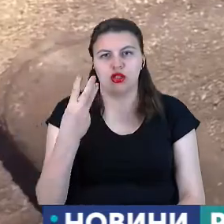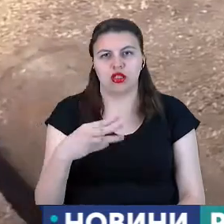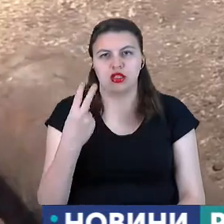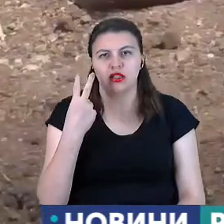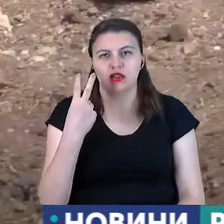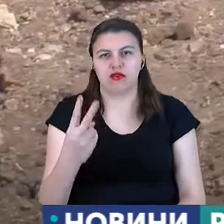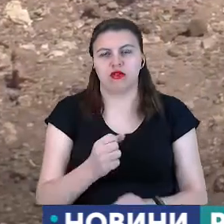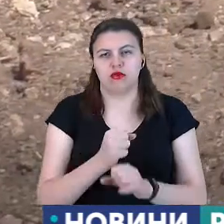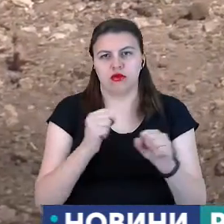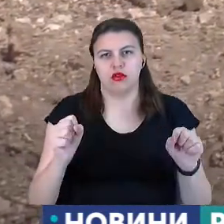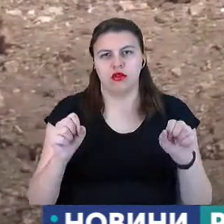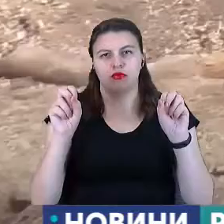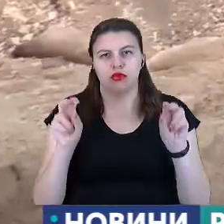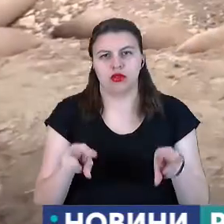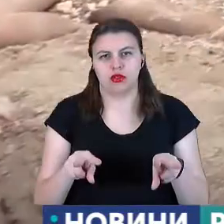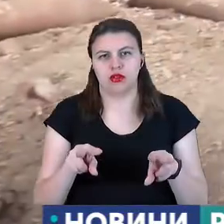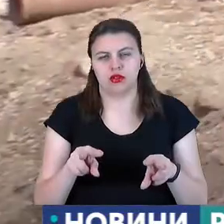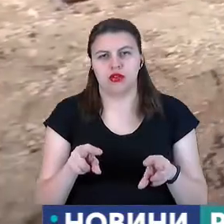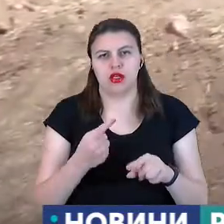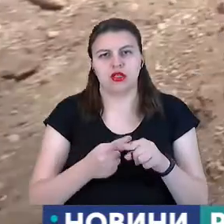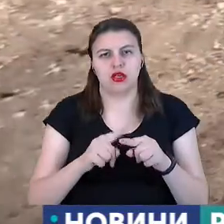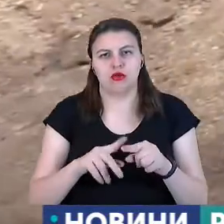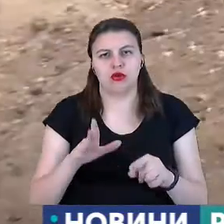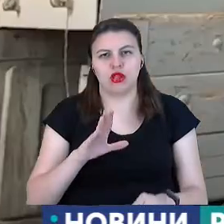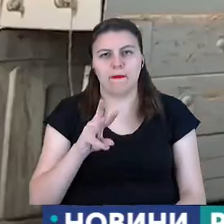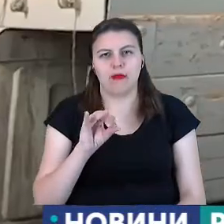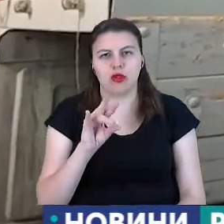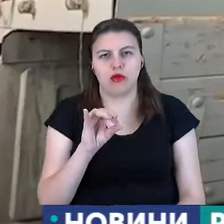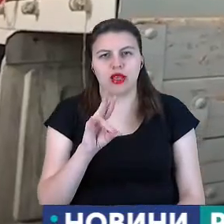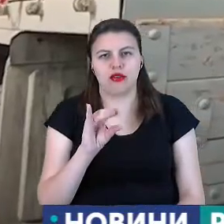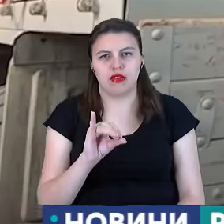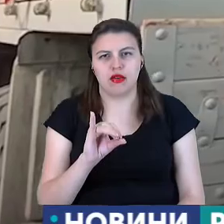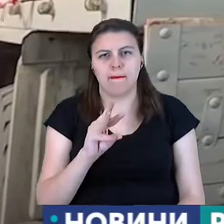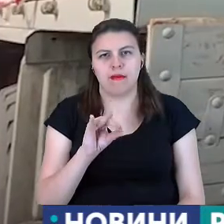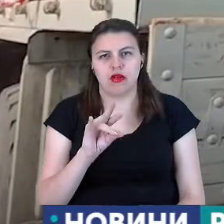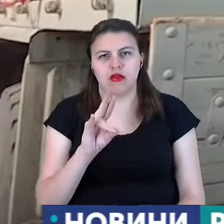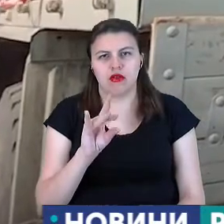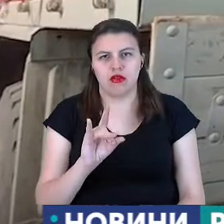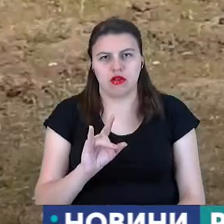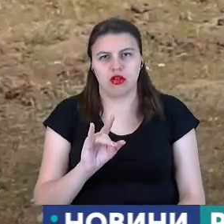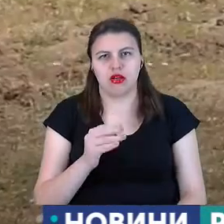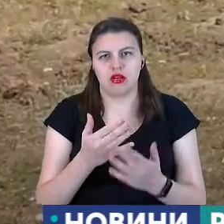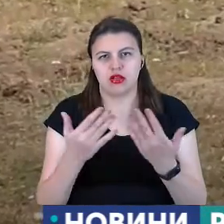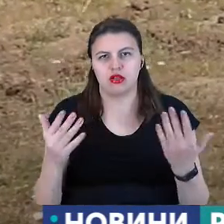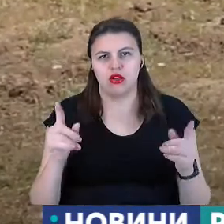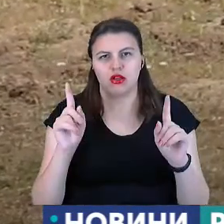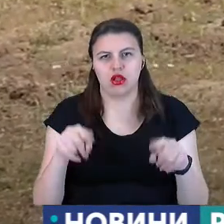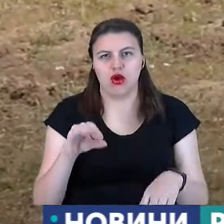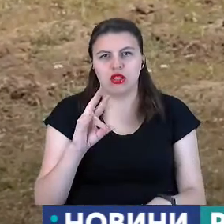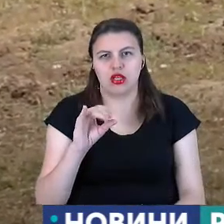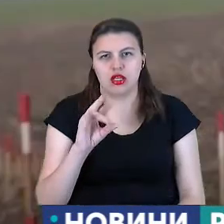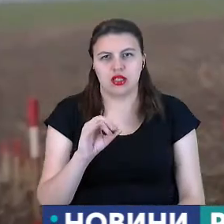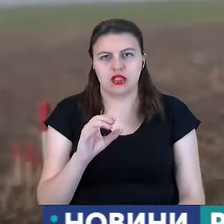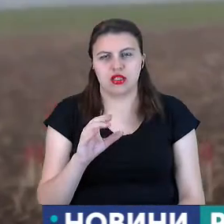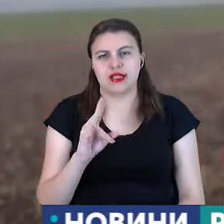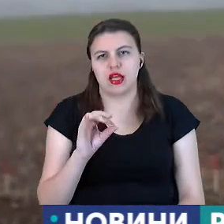вибухонебезпечних предметів. В основному це були мінометні міни різного калібру, а також артилерійські снаряди від малого калібру до